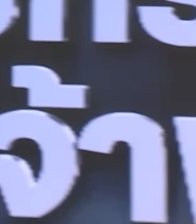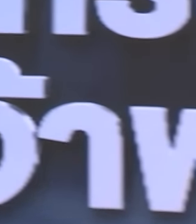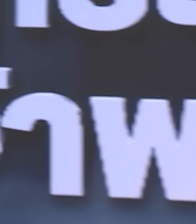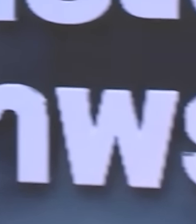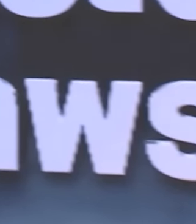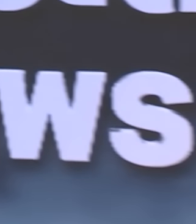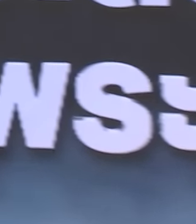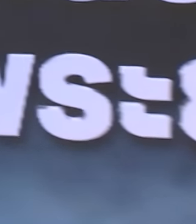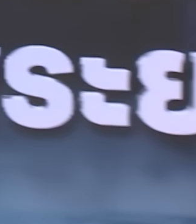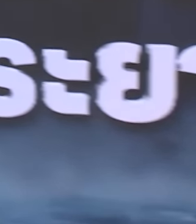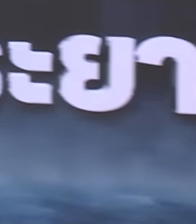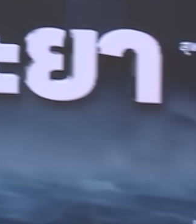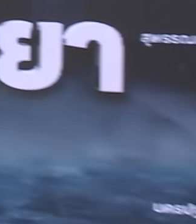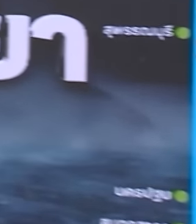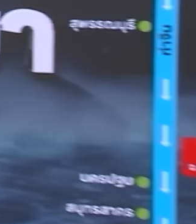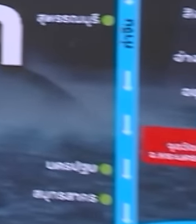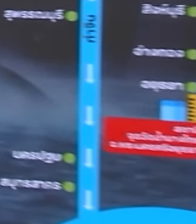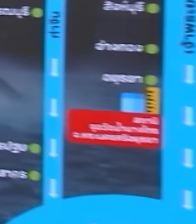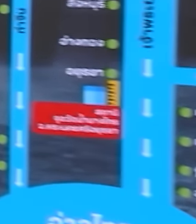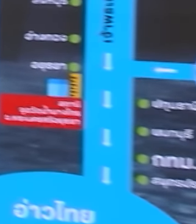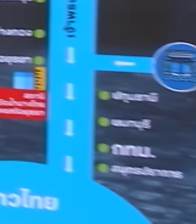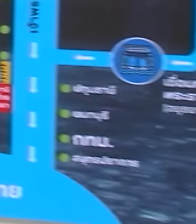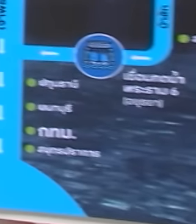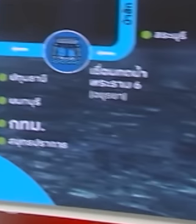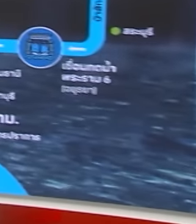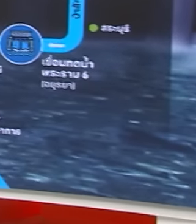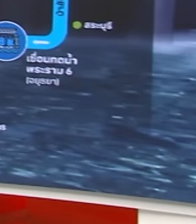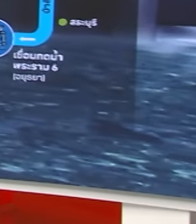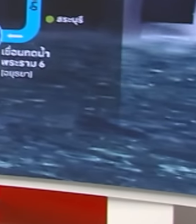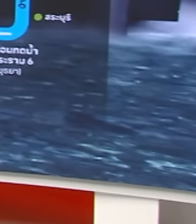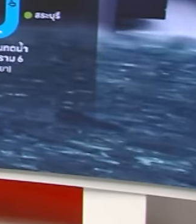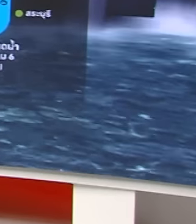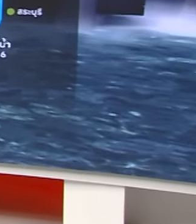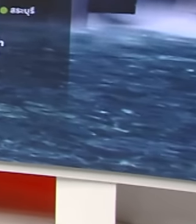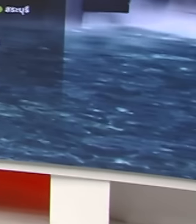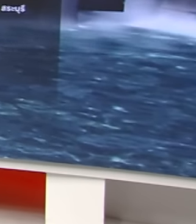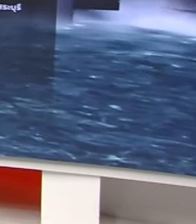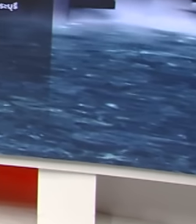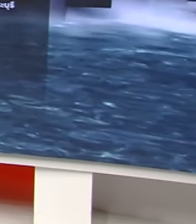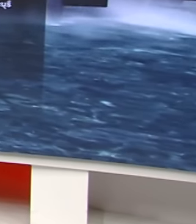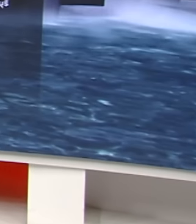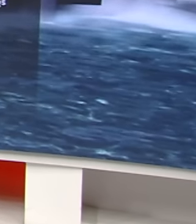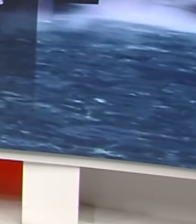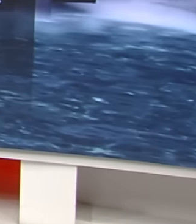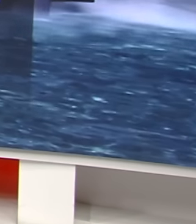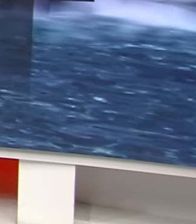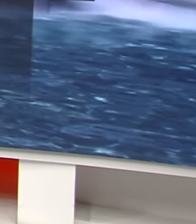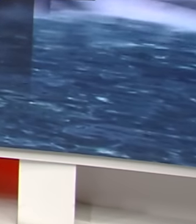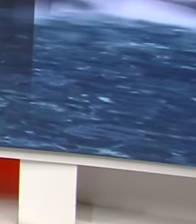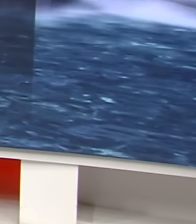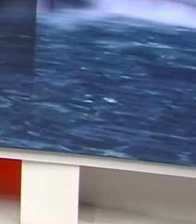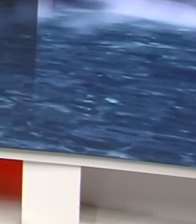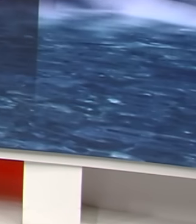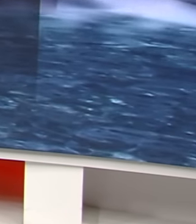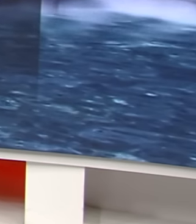ดูภาพนี้นะคะจะเห็นเลยว่าเขื่อนเนี่ยจะมีการระบายน้ำนะคะลงมาสู่พื้นที่รุ่มพักกลาแล้วก็ยาวไปลงไปถึงอ่าวไทยแล้วก็จะต้องมีการ